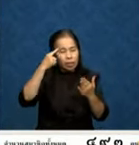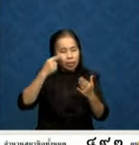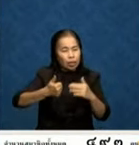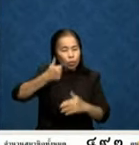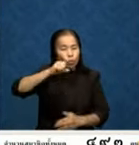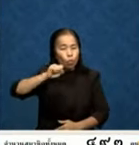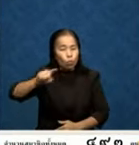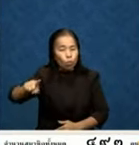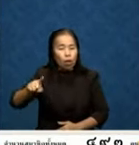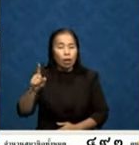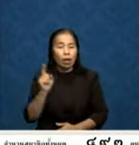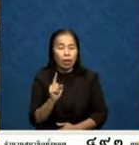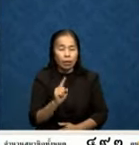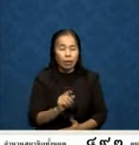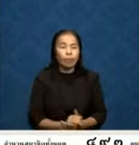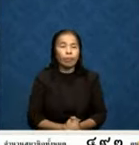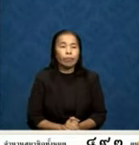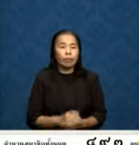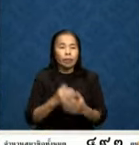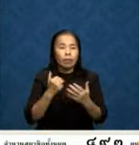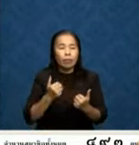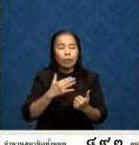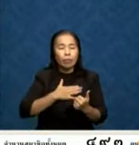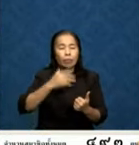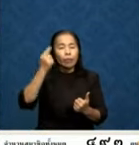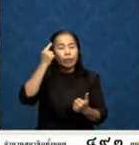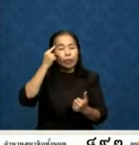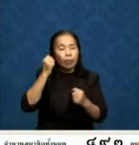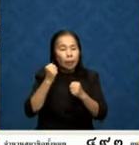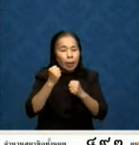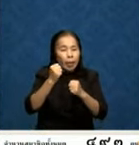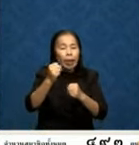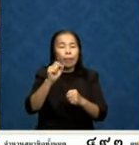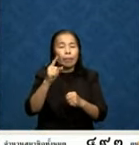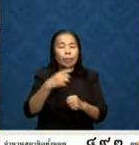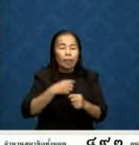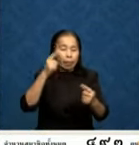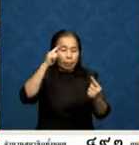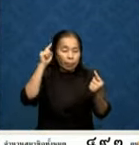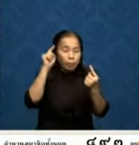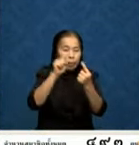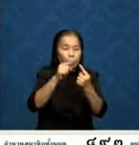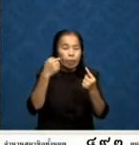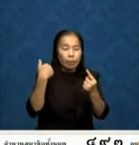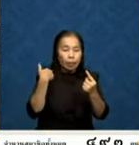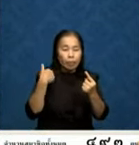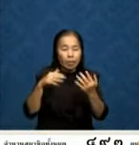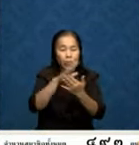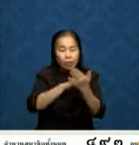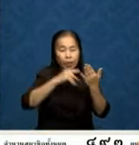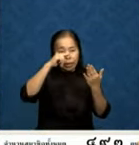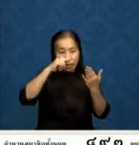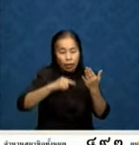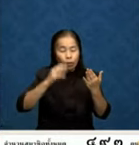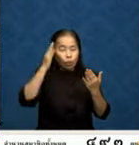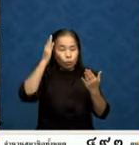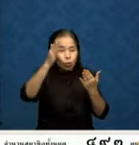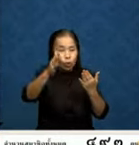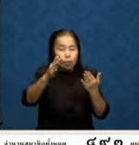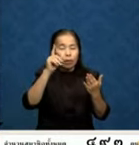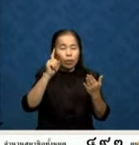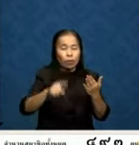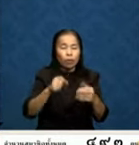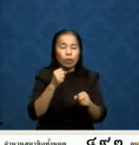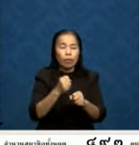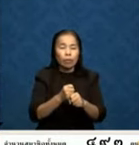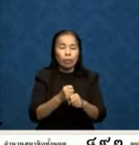ชิงยุทธศาสตร์นะครับดังนั้นเนี่ยเราก็มีความพยายามที่จะตั้งเป้านะครับว่าประเทศไทยในอนาคตเนี่ยควรจะดำเนินไปสู่